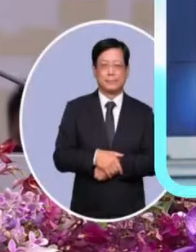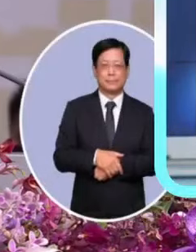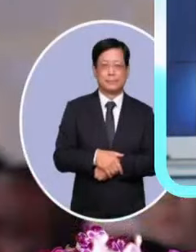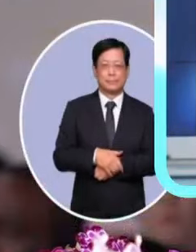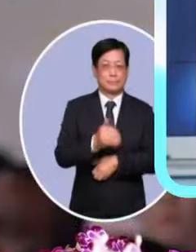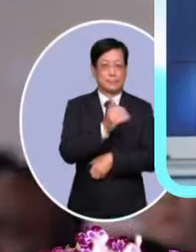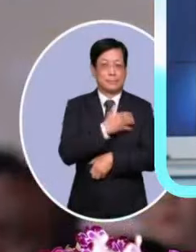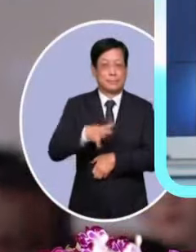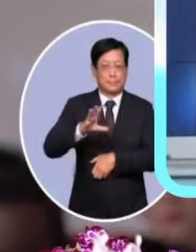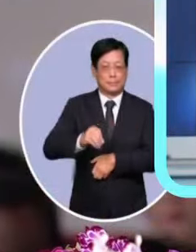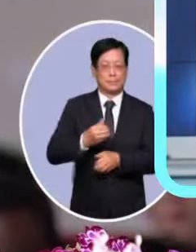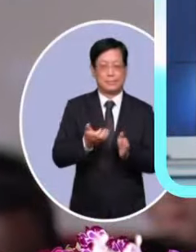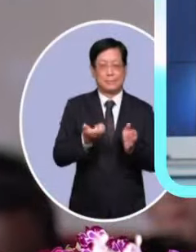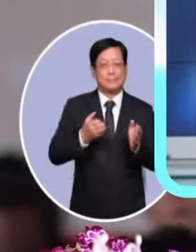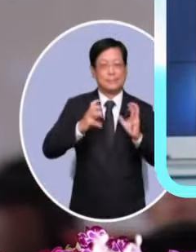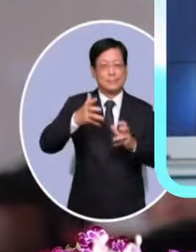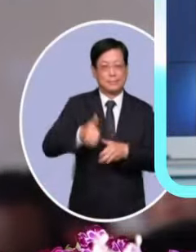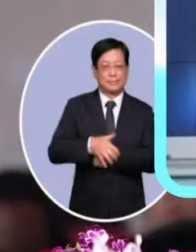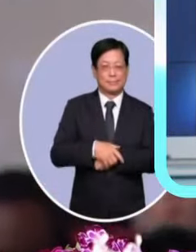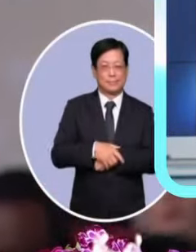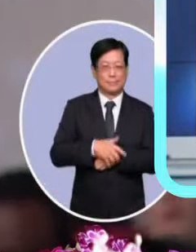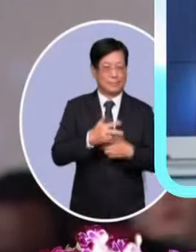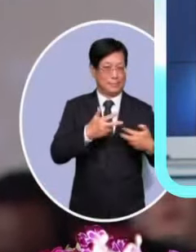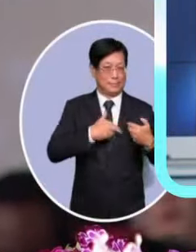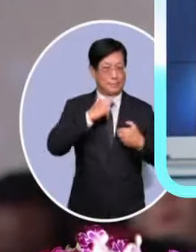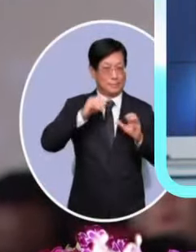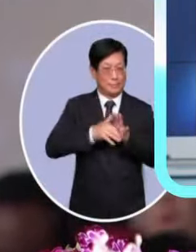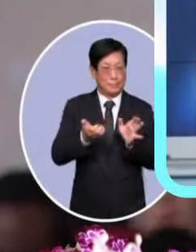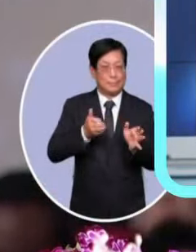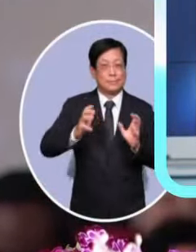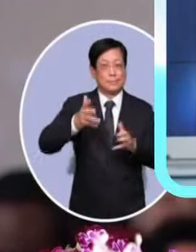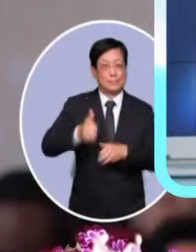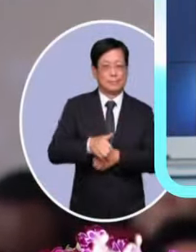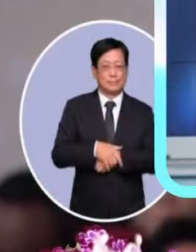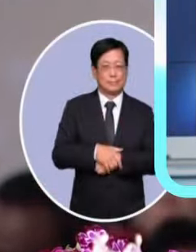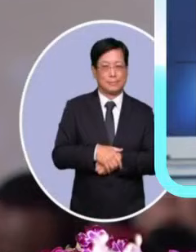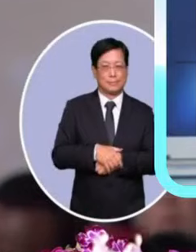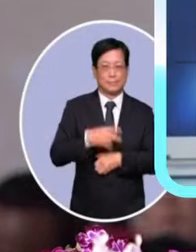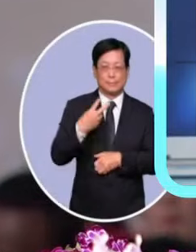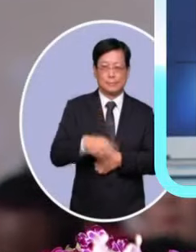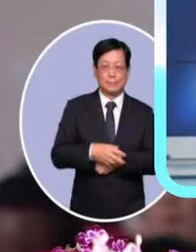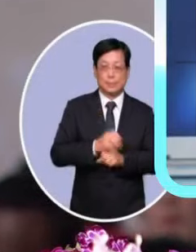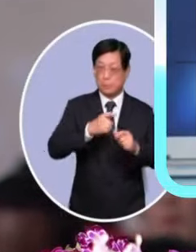幅靠向中华民国啊，嗯，我就不知道他在讲什么啊。